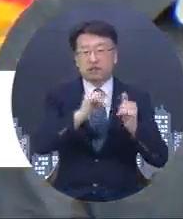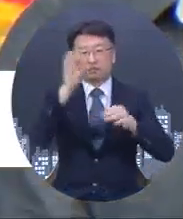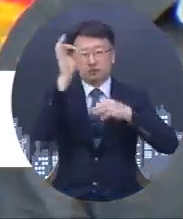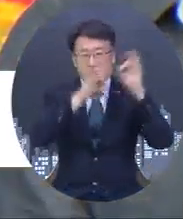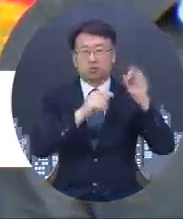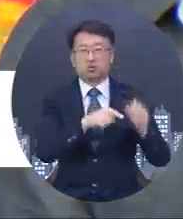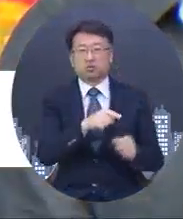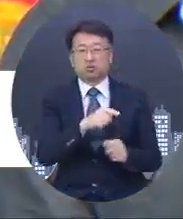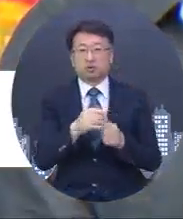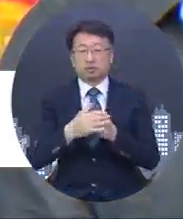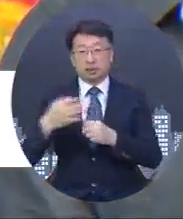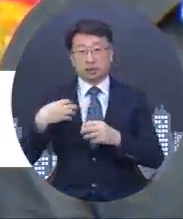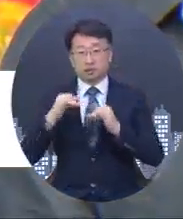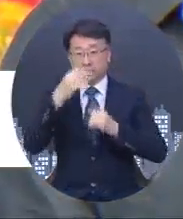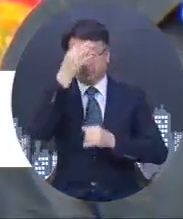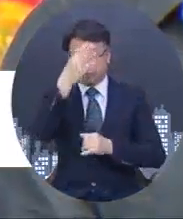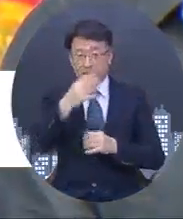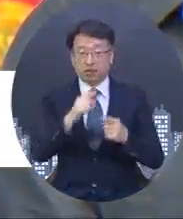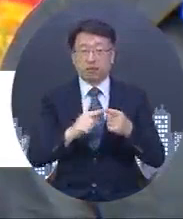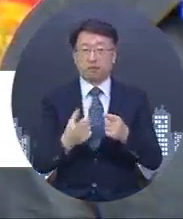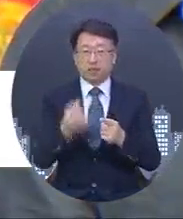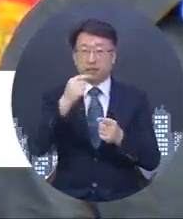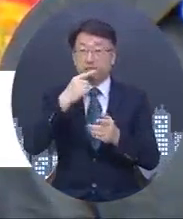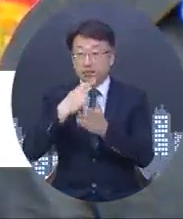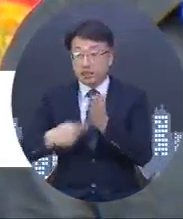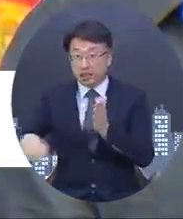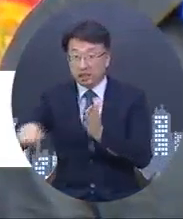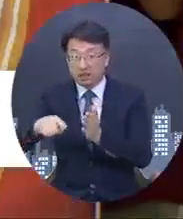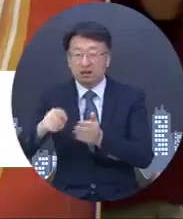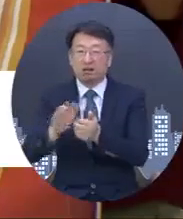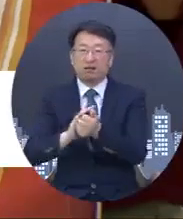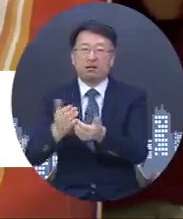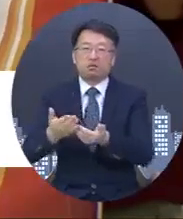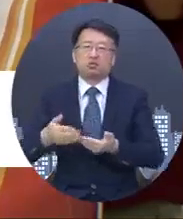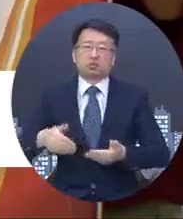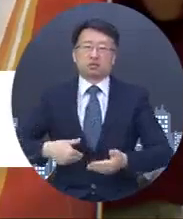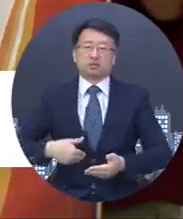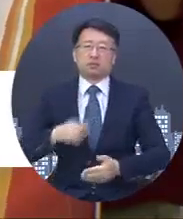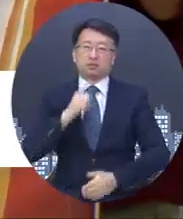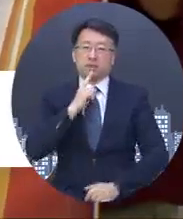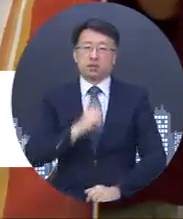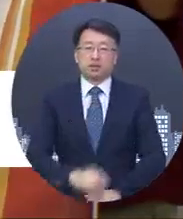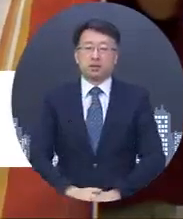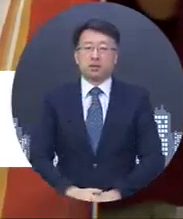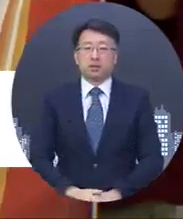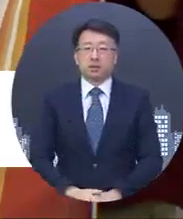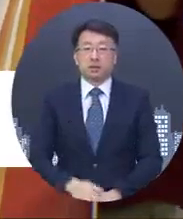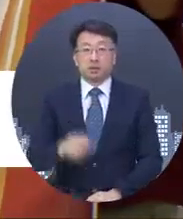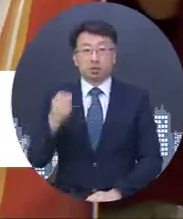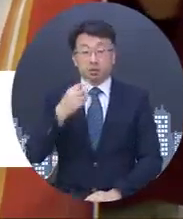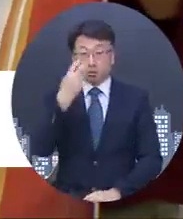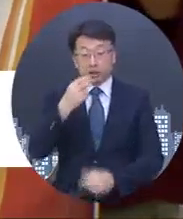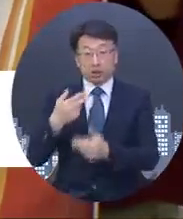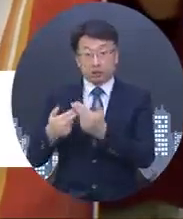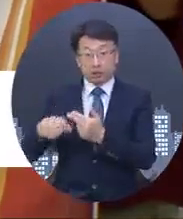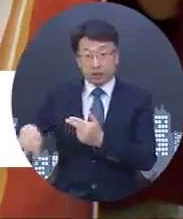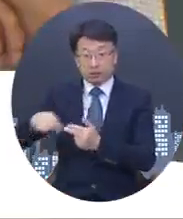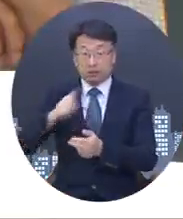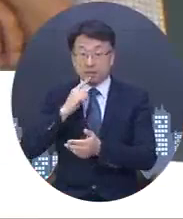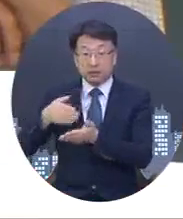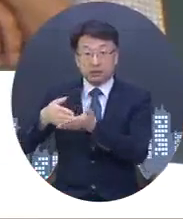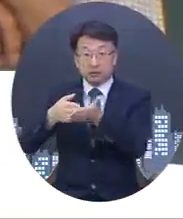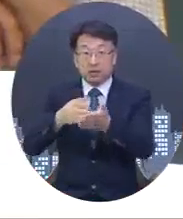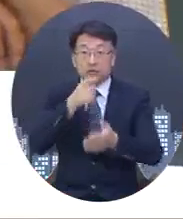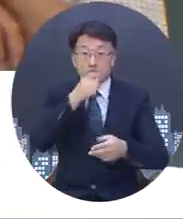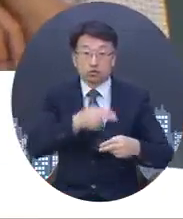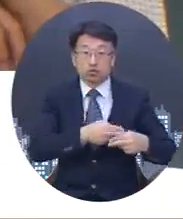만큼 책임자의 사과와 신속한 피해 보상이 뒤따라야 한다고 주장했습니다. 또 조사협의회가 제시한